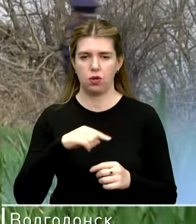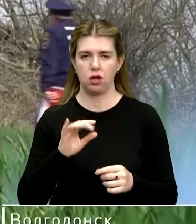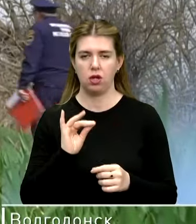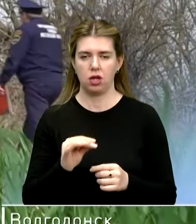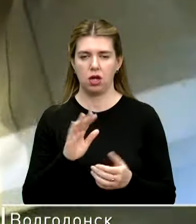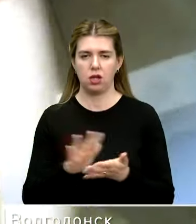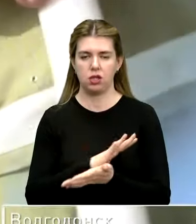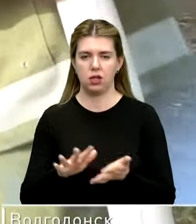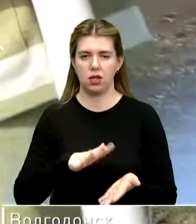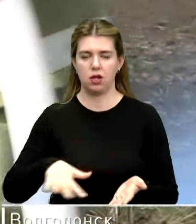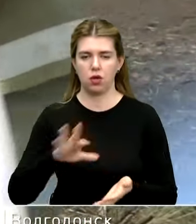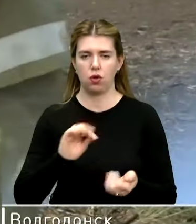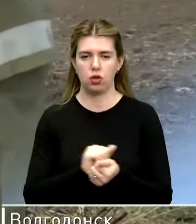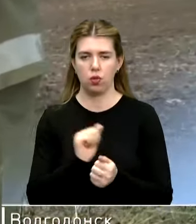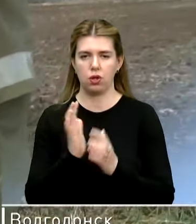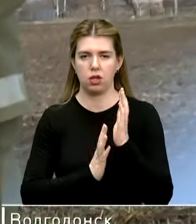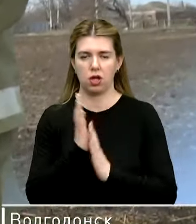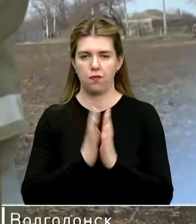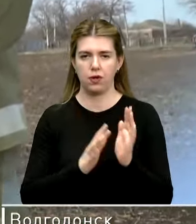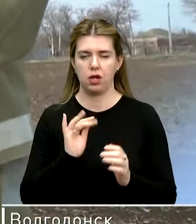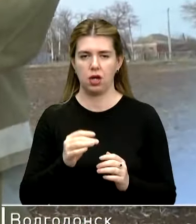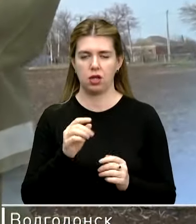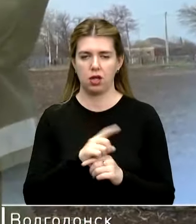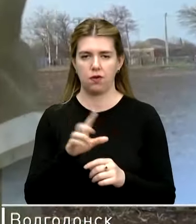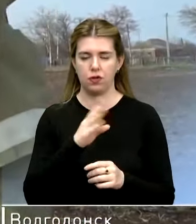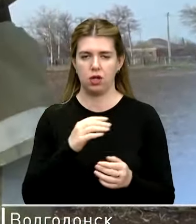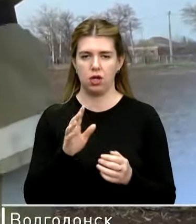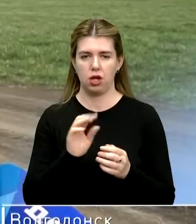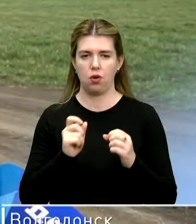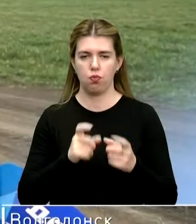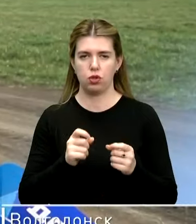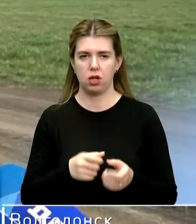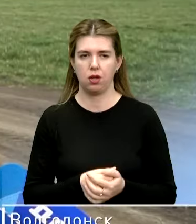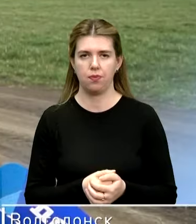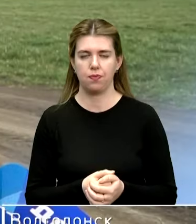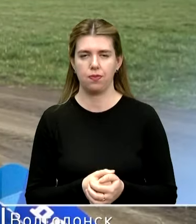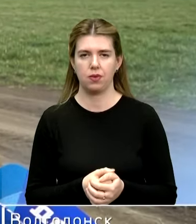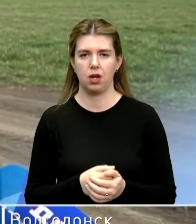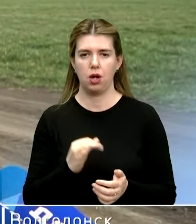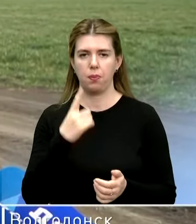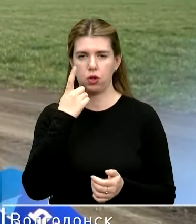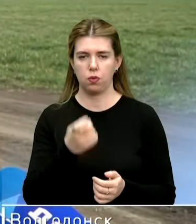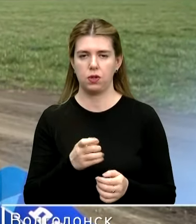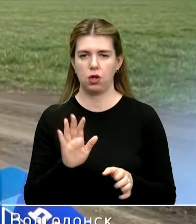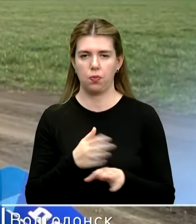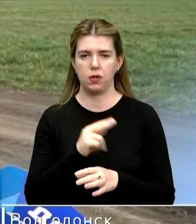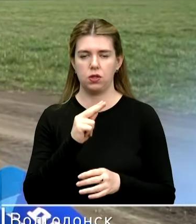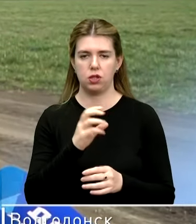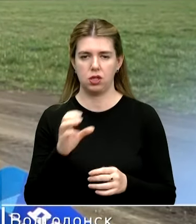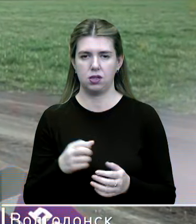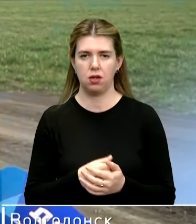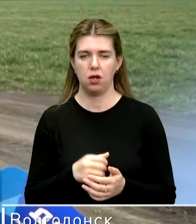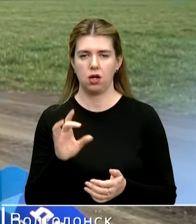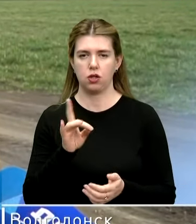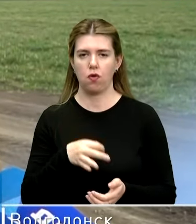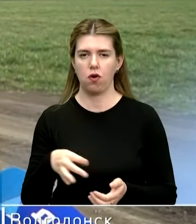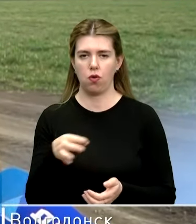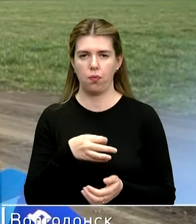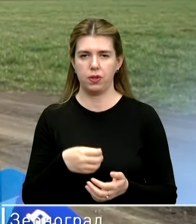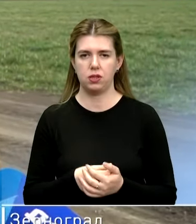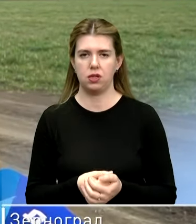пунктов, расчистка территорий от сухой травы и горючих отходов и мусора. Департаментом по предупреждению и ликвидации чрезвычайной ситуации Ростовской